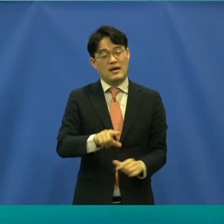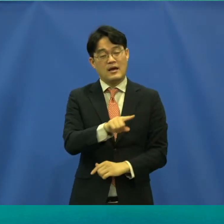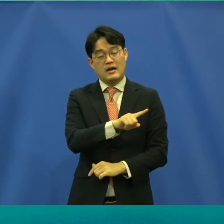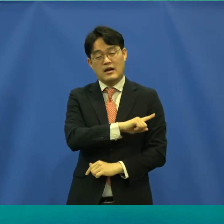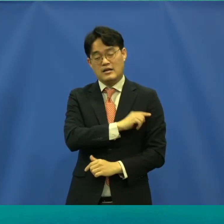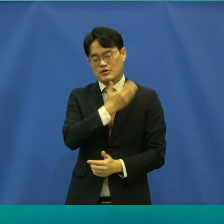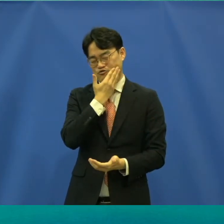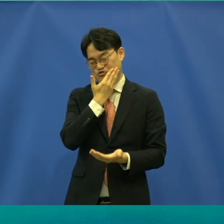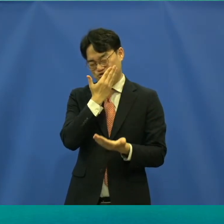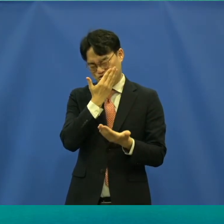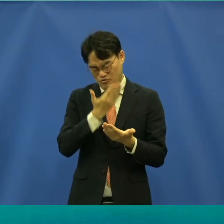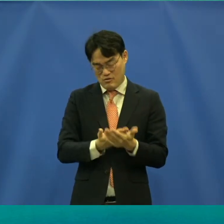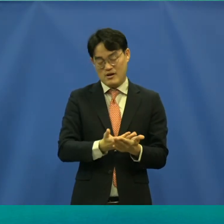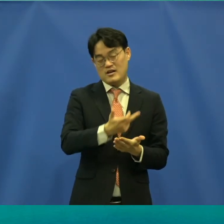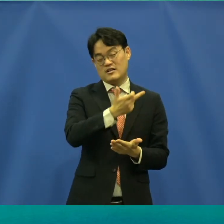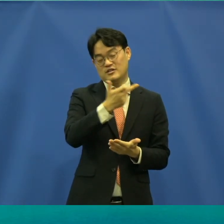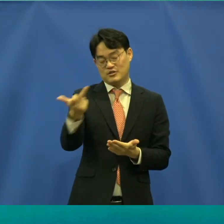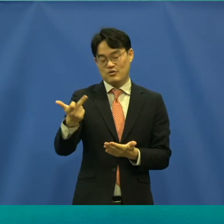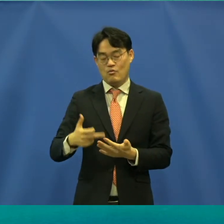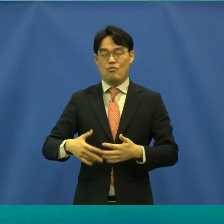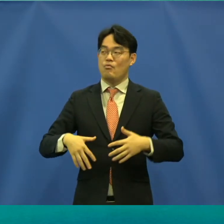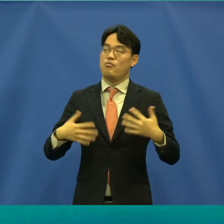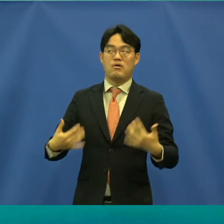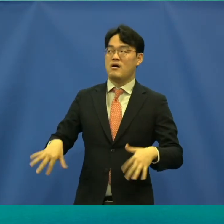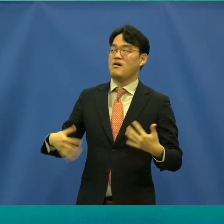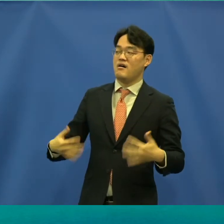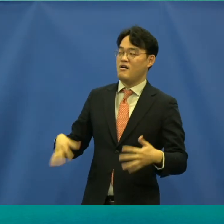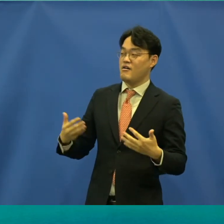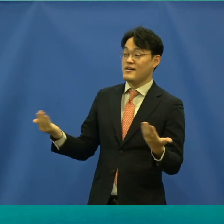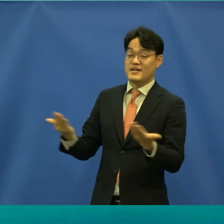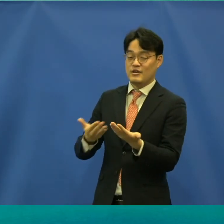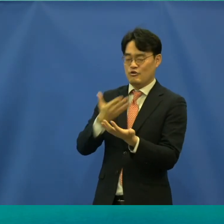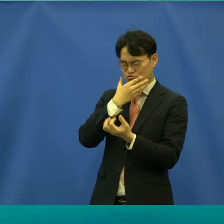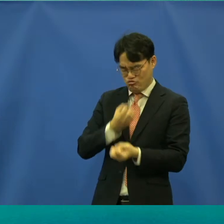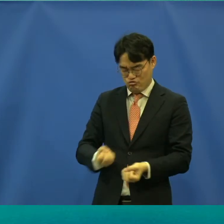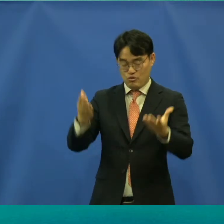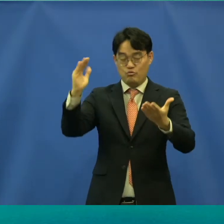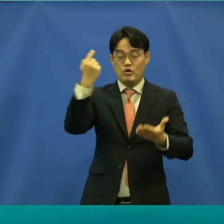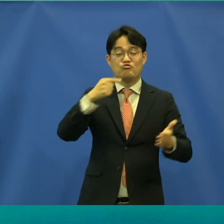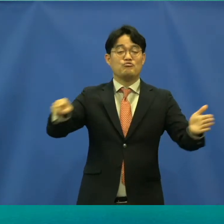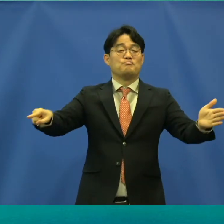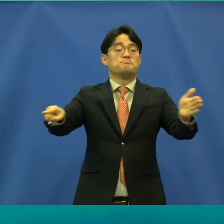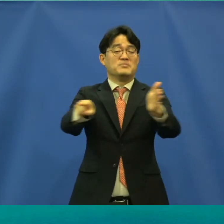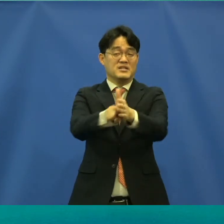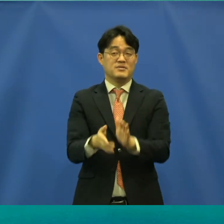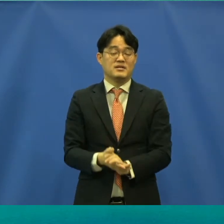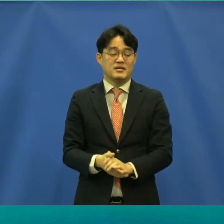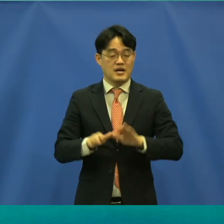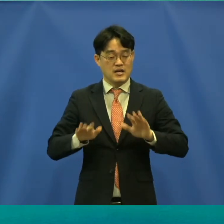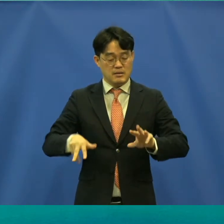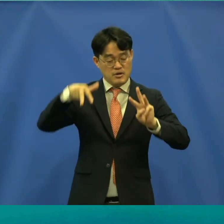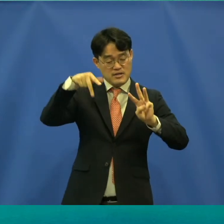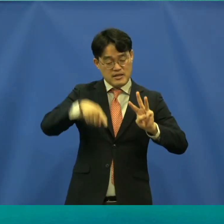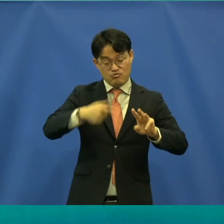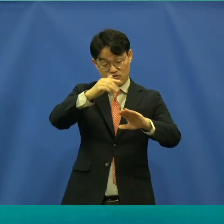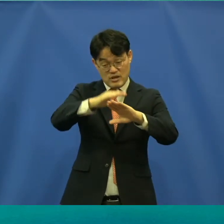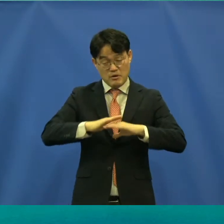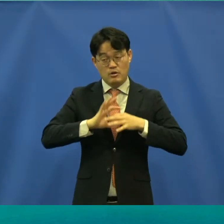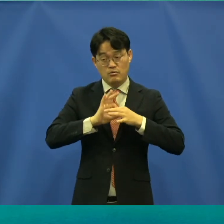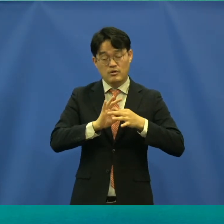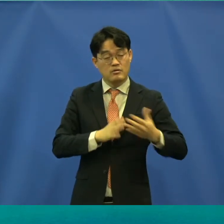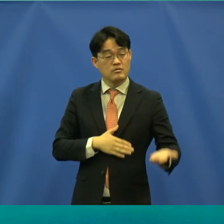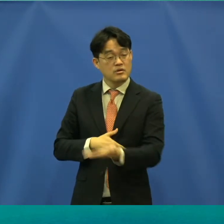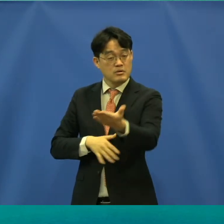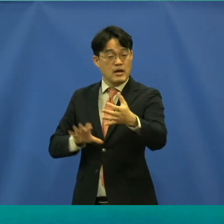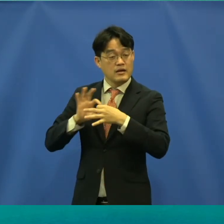크고 놀라운 사건이요 축복이 되는 줄로 믿습니다. 이번 집회를 통하여 여러분들이 계속해서